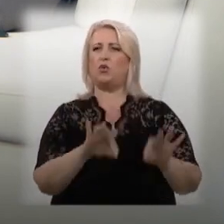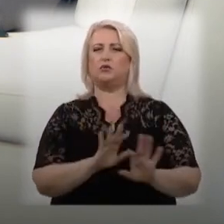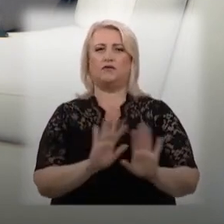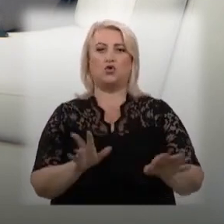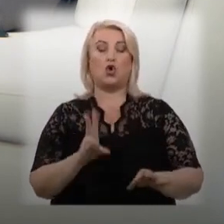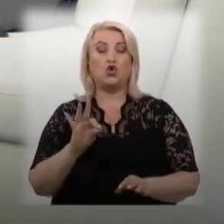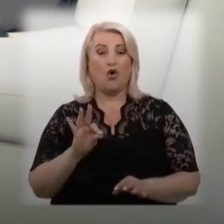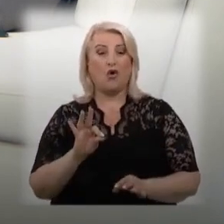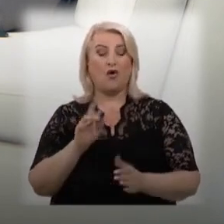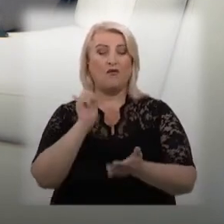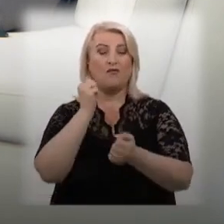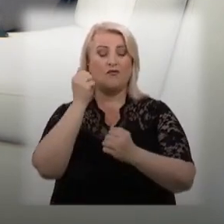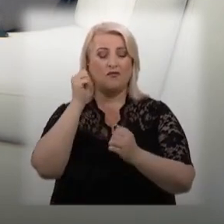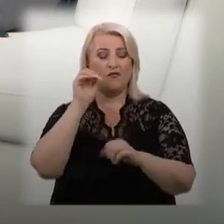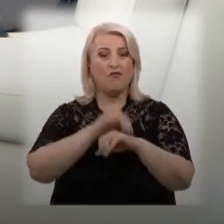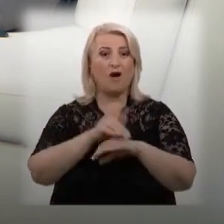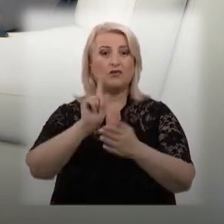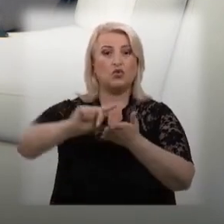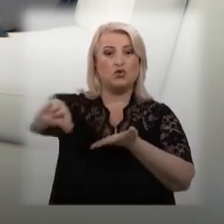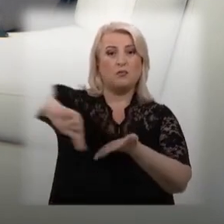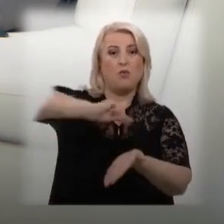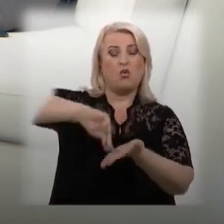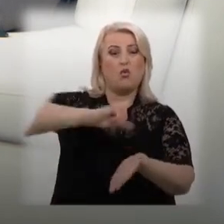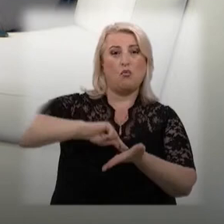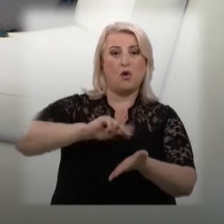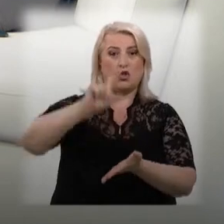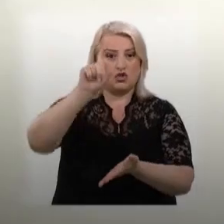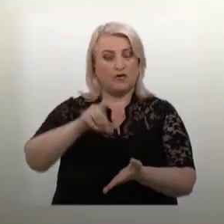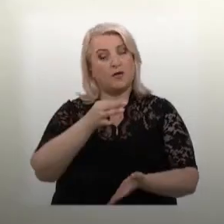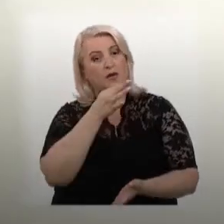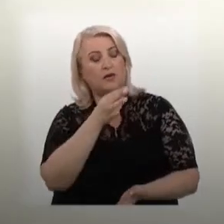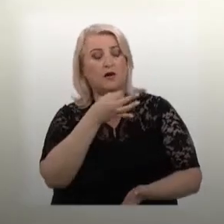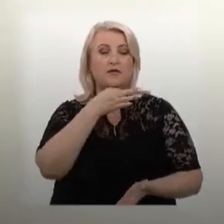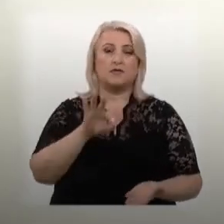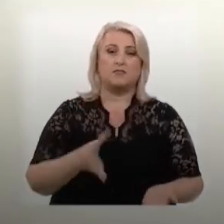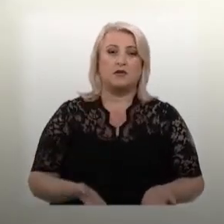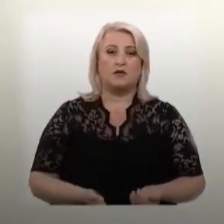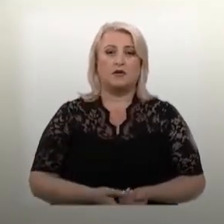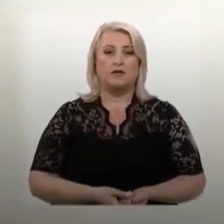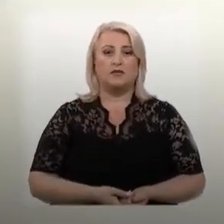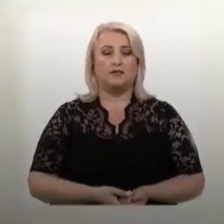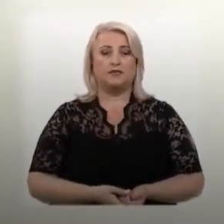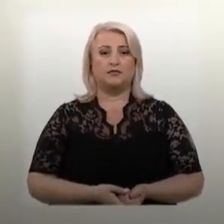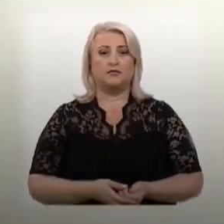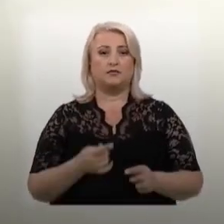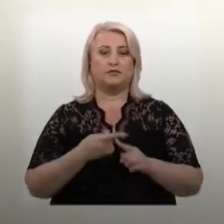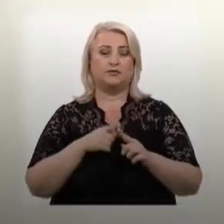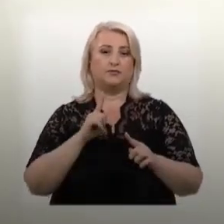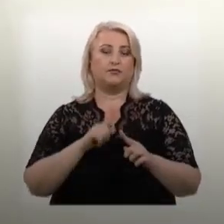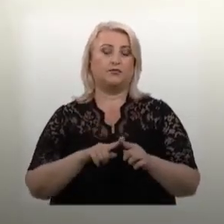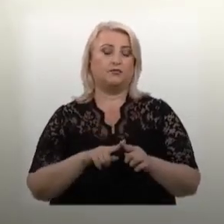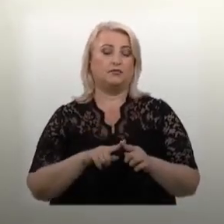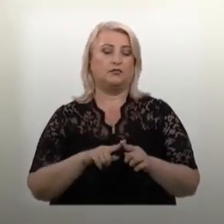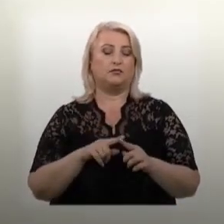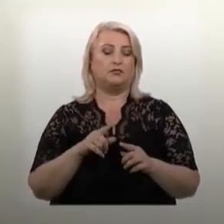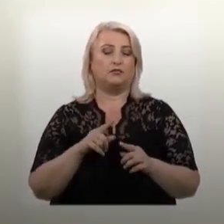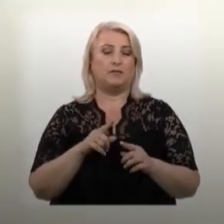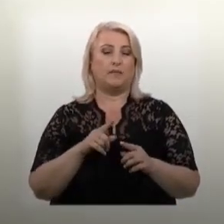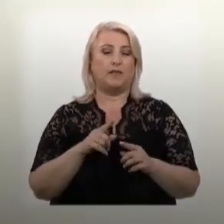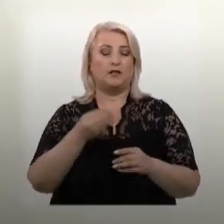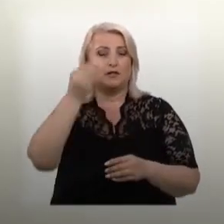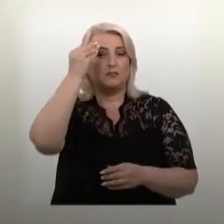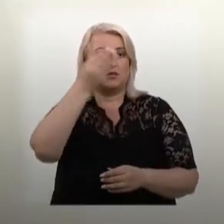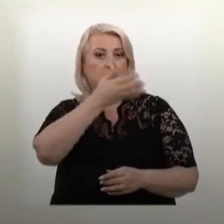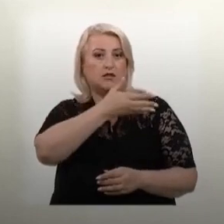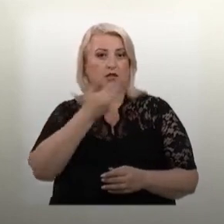perspectiva vânzătorului că trebuie să fie și cum se taie sau cu alte explozii cu conversie pentru acest tip de conținut dacă scopul